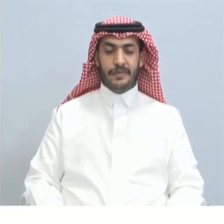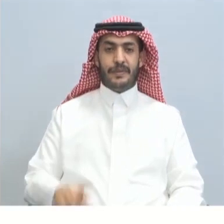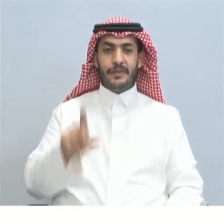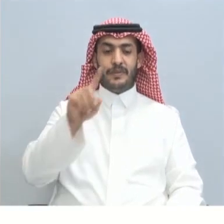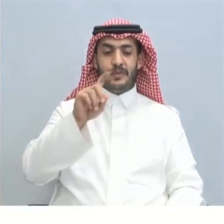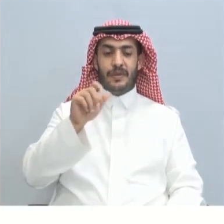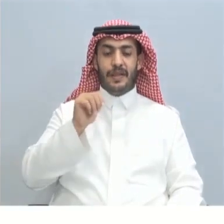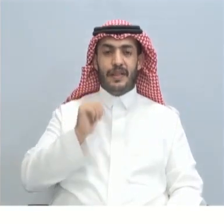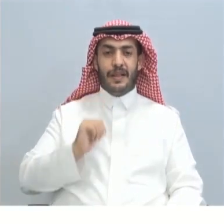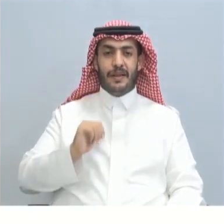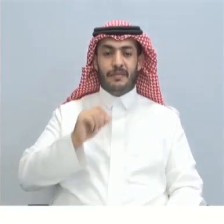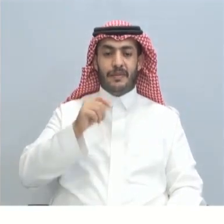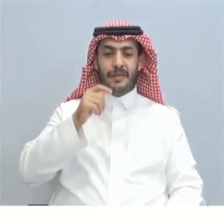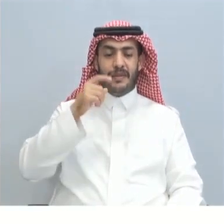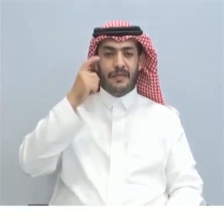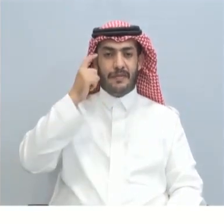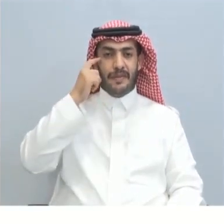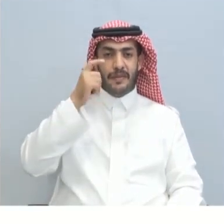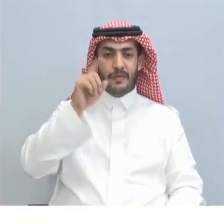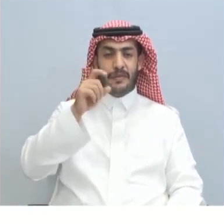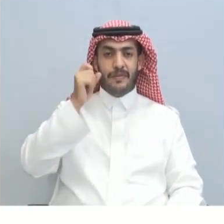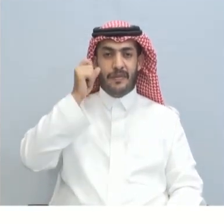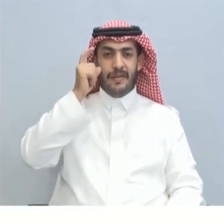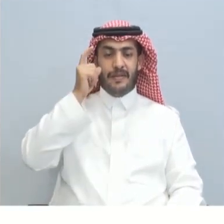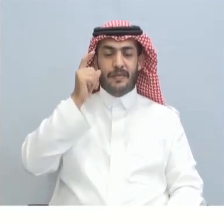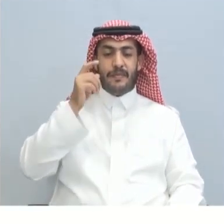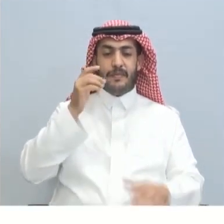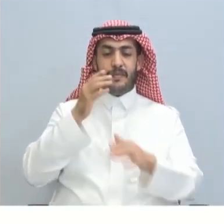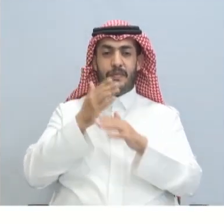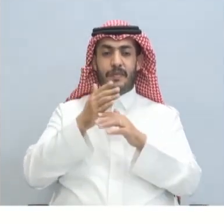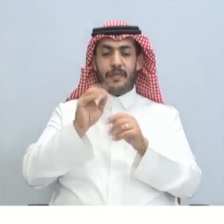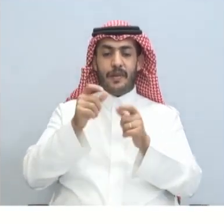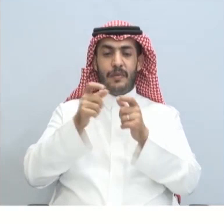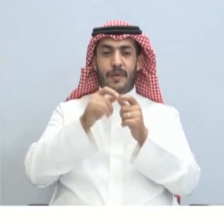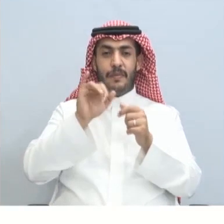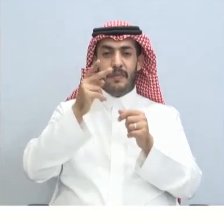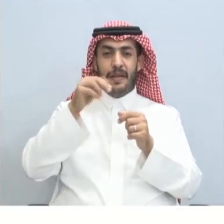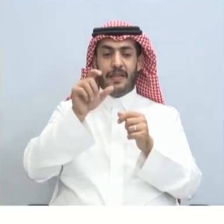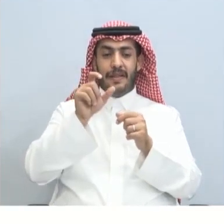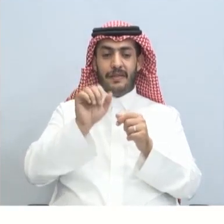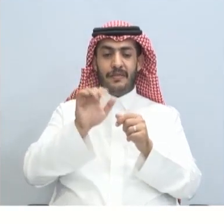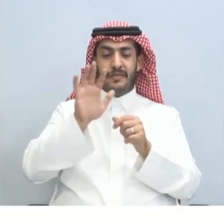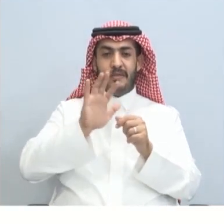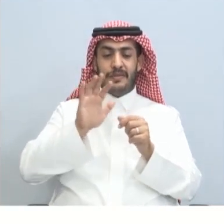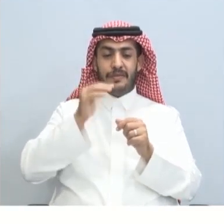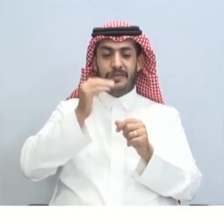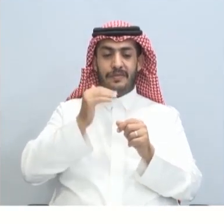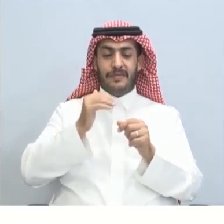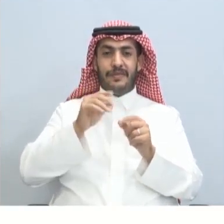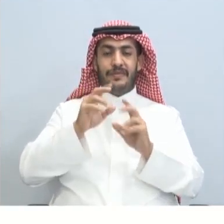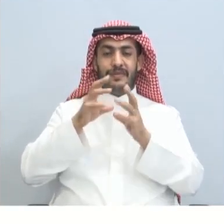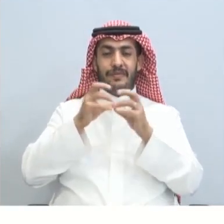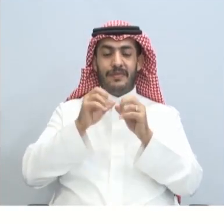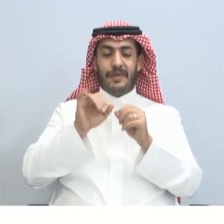سؤال للتفكير عزيزي الطالب عزيزتي الطالبه لديك مجموعه من المعادن واضحه في الشكل